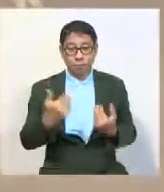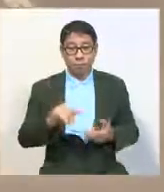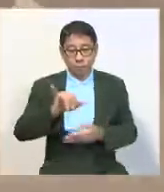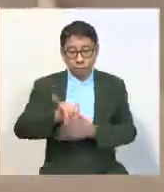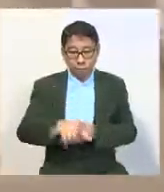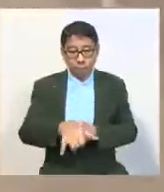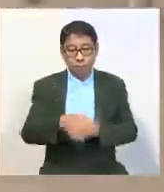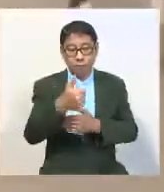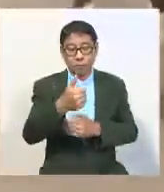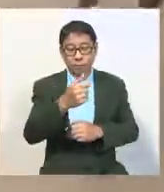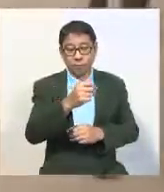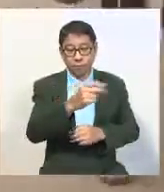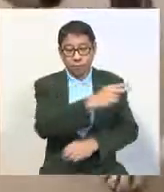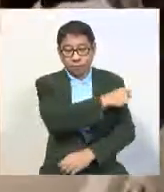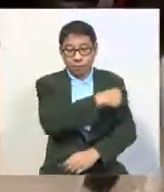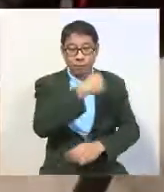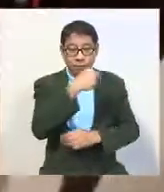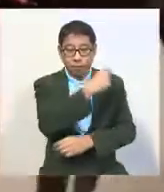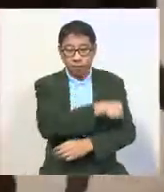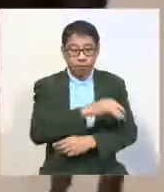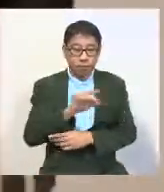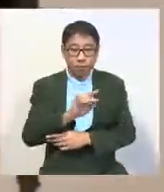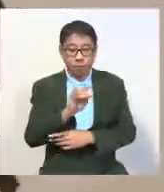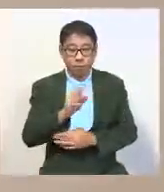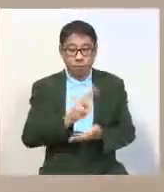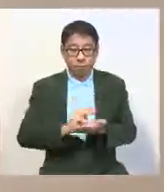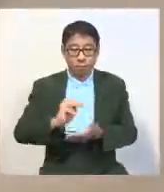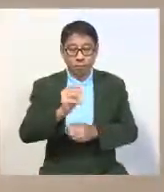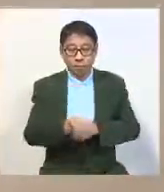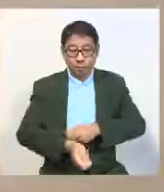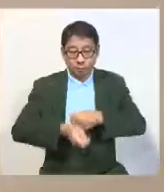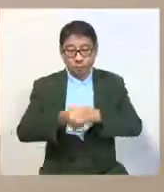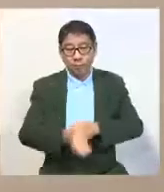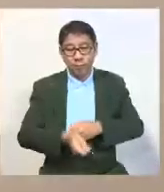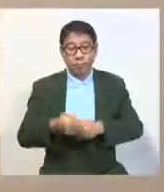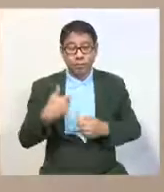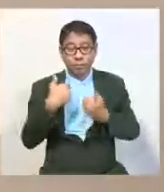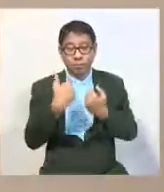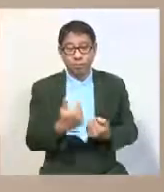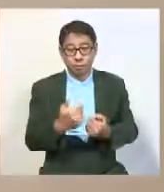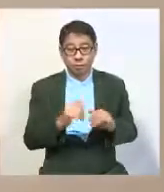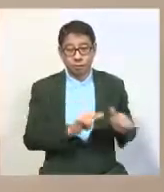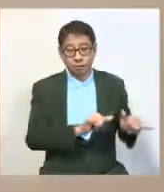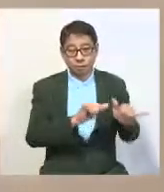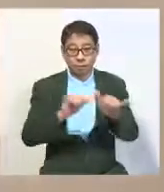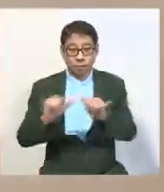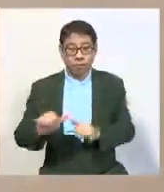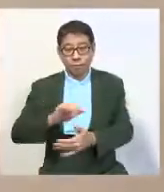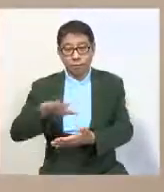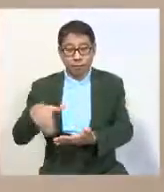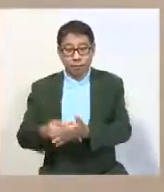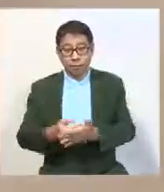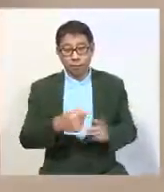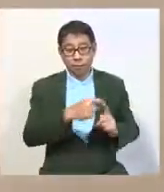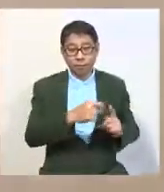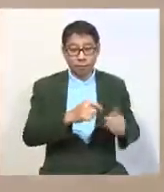ายที่โรงพยาบาลสัตว์ของคณะสัตวแพทย์มหาวิทยาลัยเกษตรศาสตร์บางเขนค่ะโดยย้ายสุนัขทั้งหมดจาก